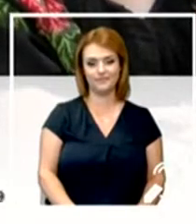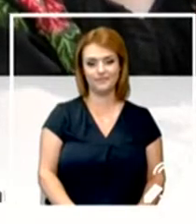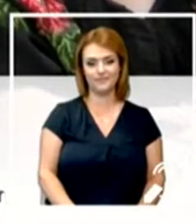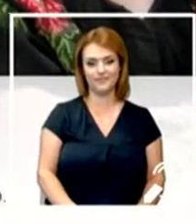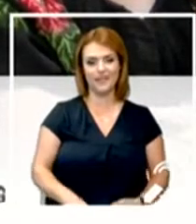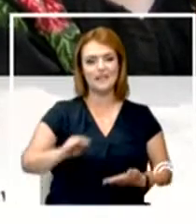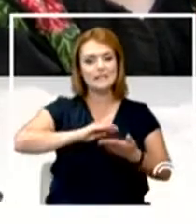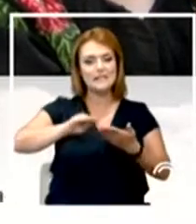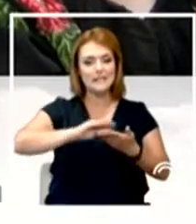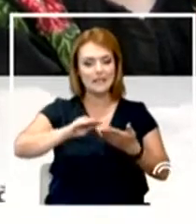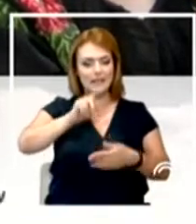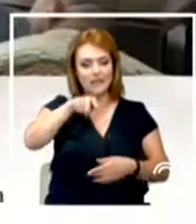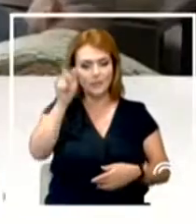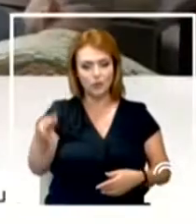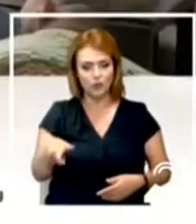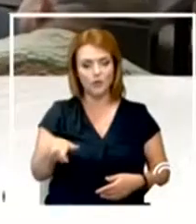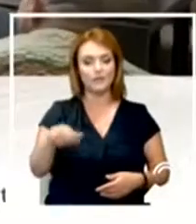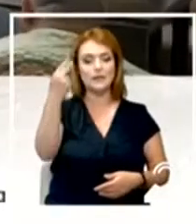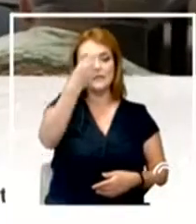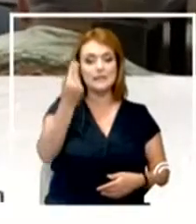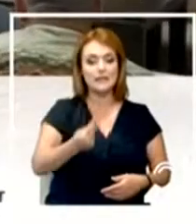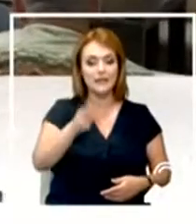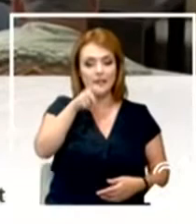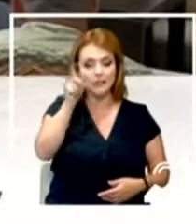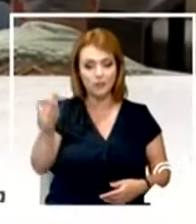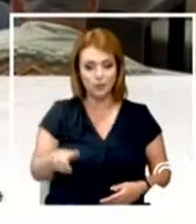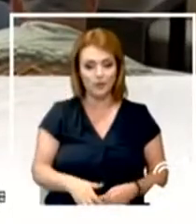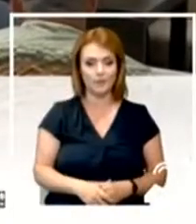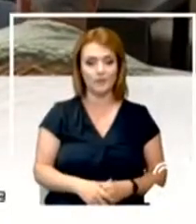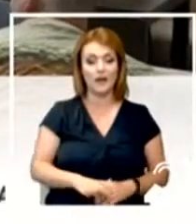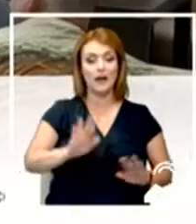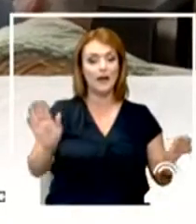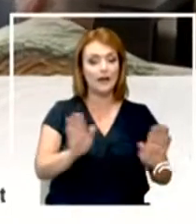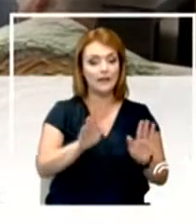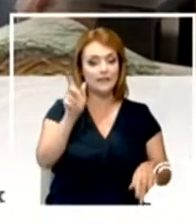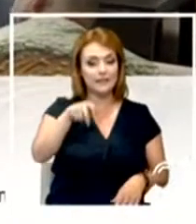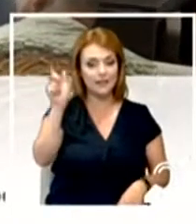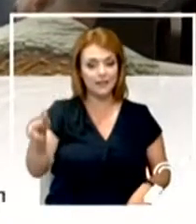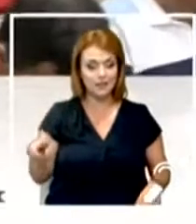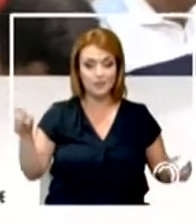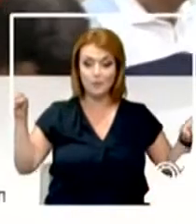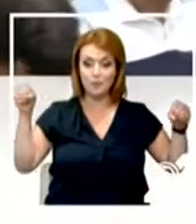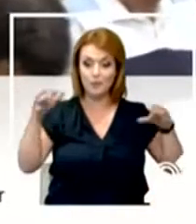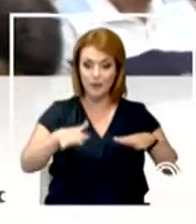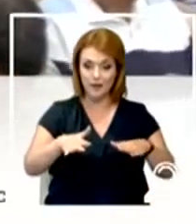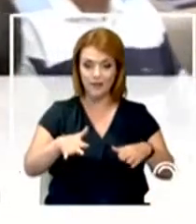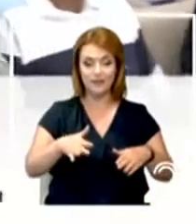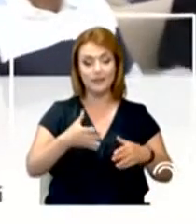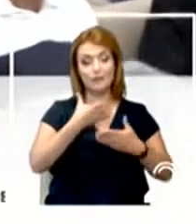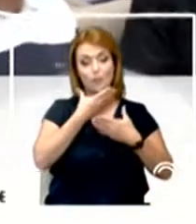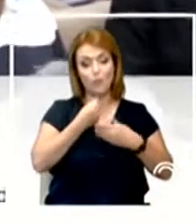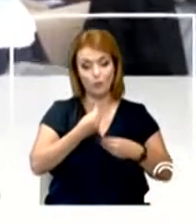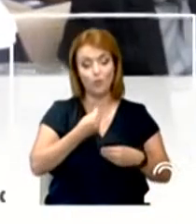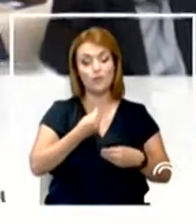Poeți și prozatori, pictori și interpreți de muzică populară și folk din orașele Suceava, Vatra Dornei, Câmpul Lung Moldovenesc,